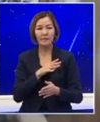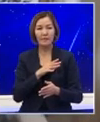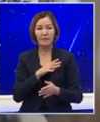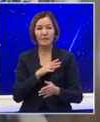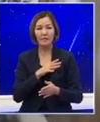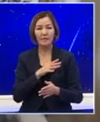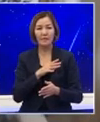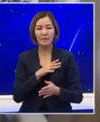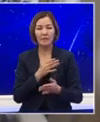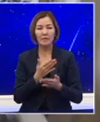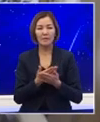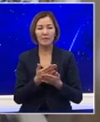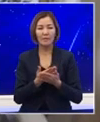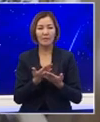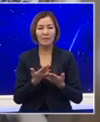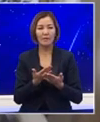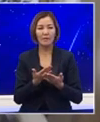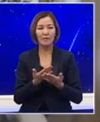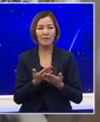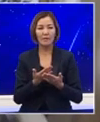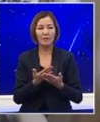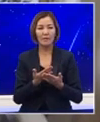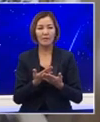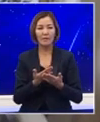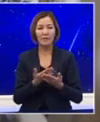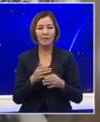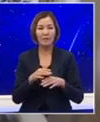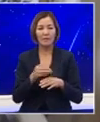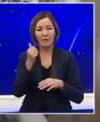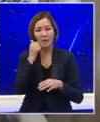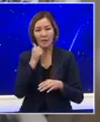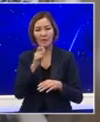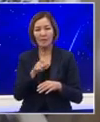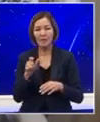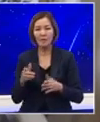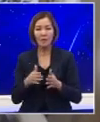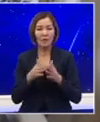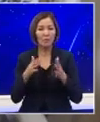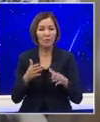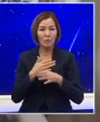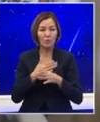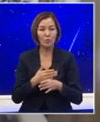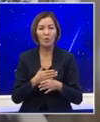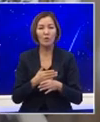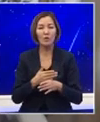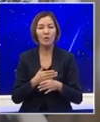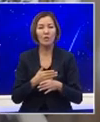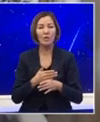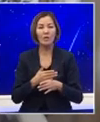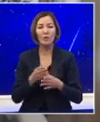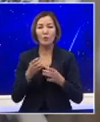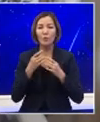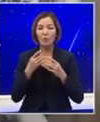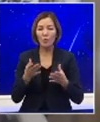атшу деген түйеге сеп дегендей, мына қарттарға үлкен сеп болып жатыр. Қарттар күнінде